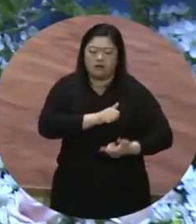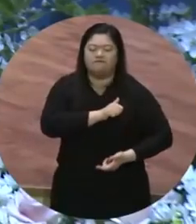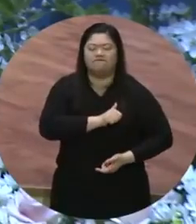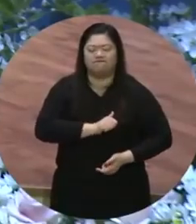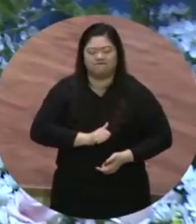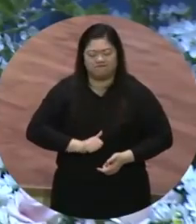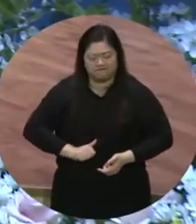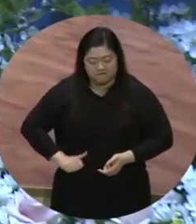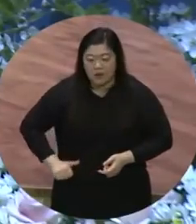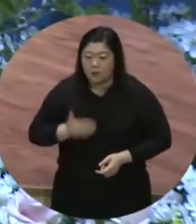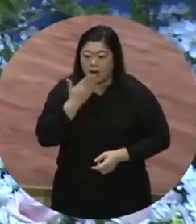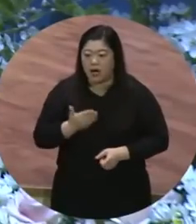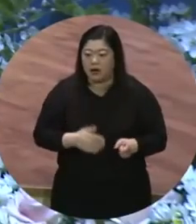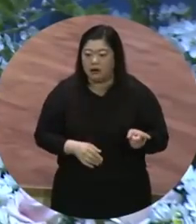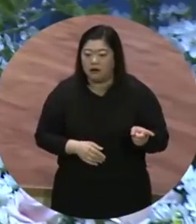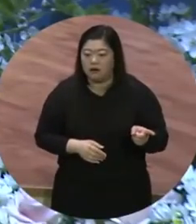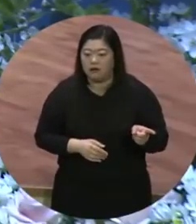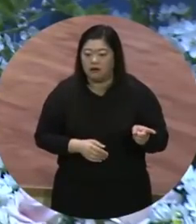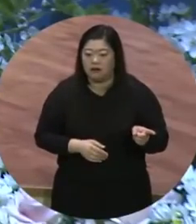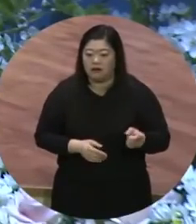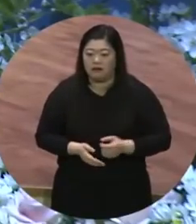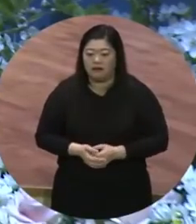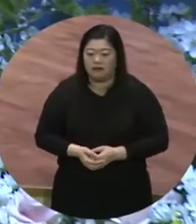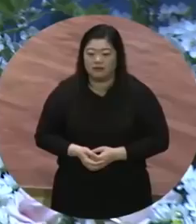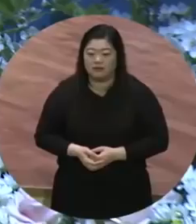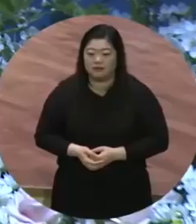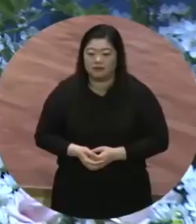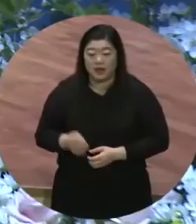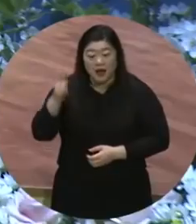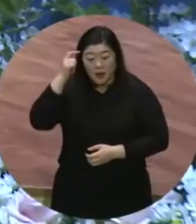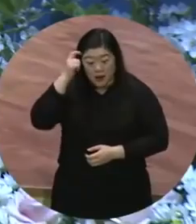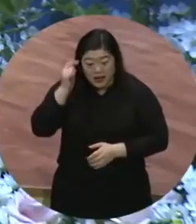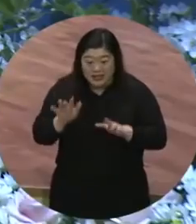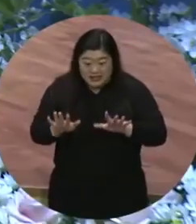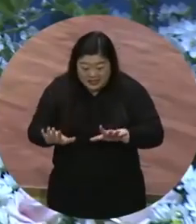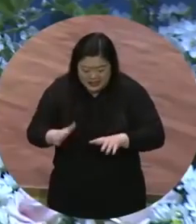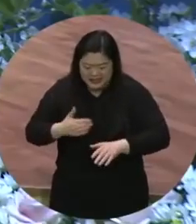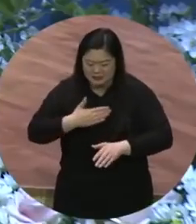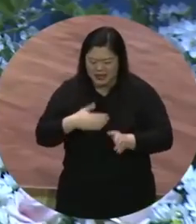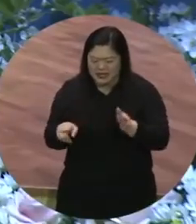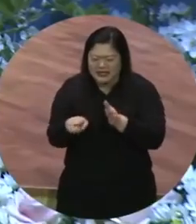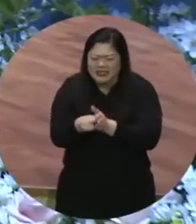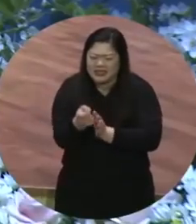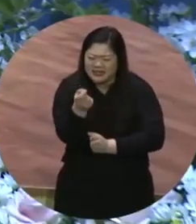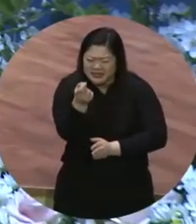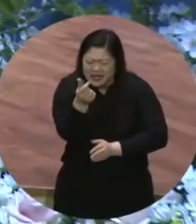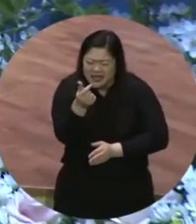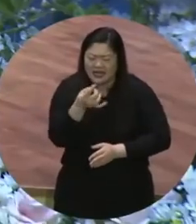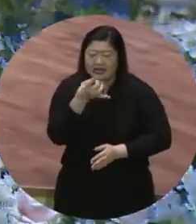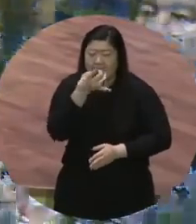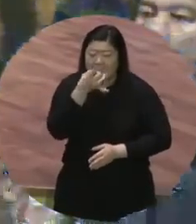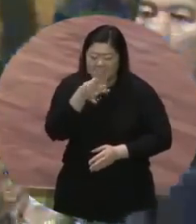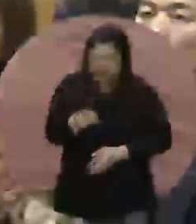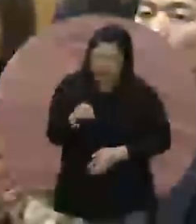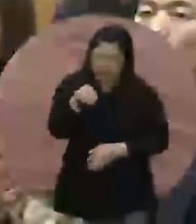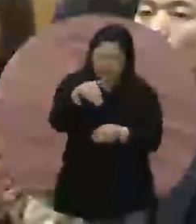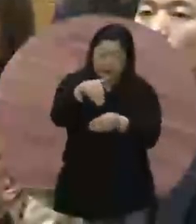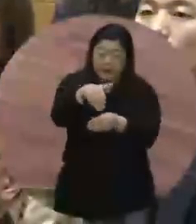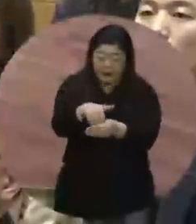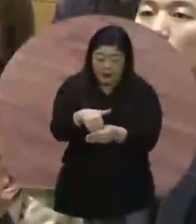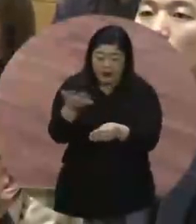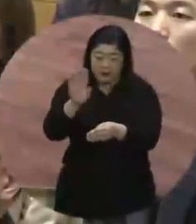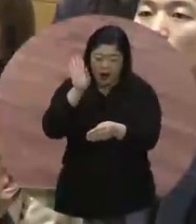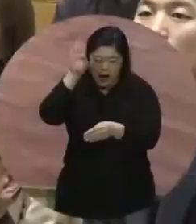영생하니까 하늘에 미리면 땅에 떨어 씨앗이 떨어져 죽어야 열매를 맺고 그랬습니다. 그래서